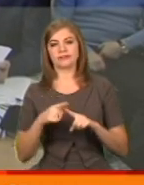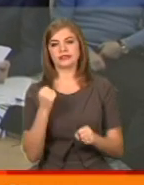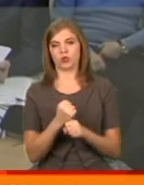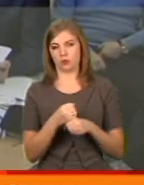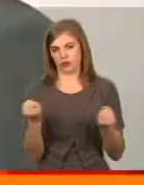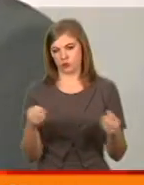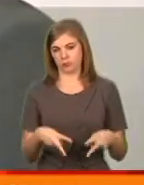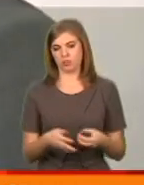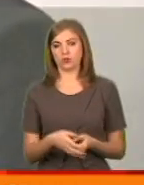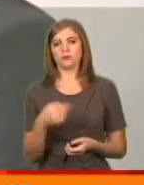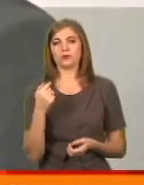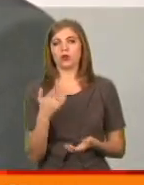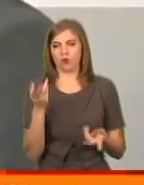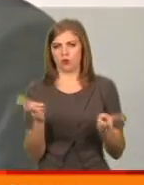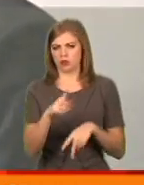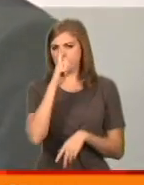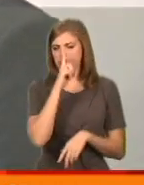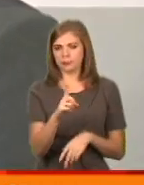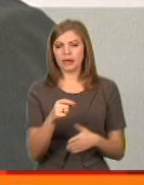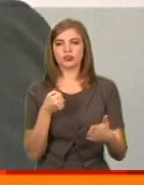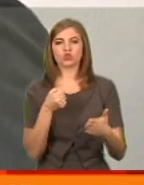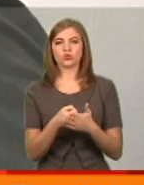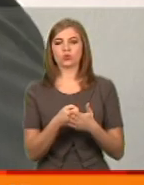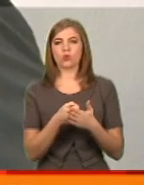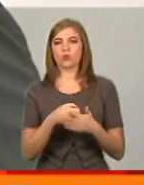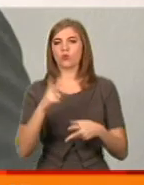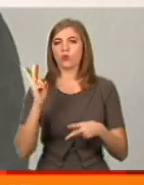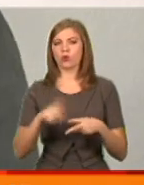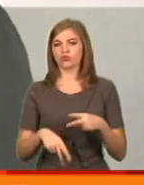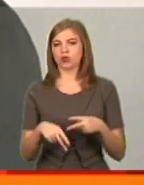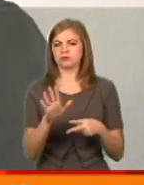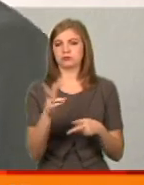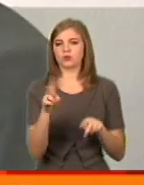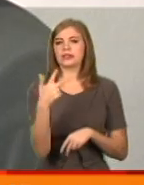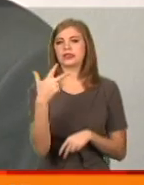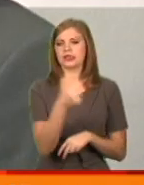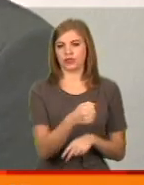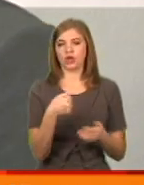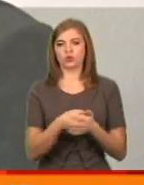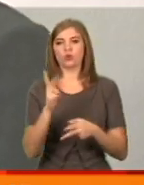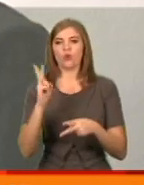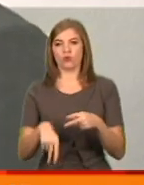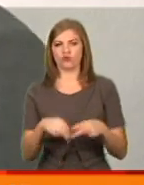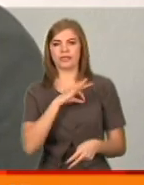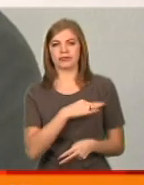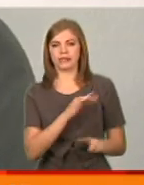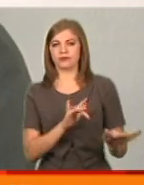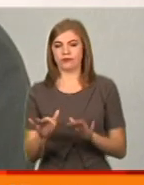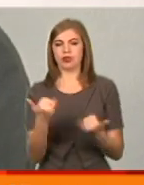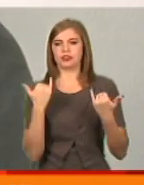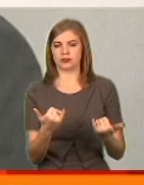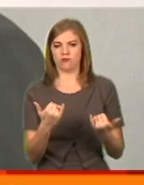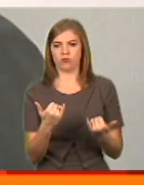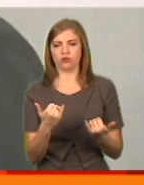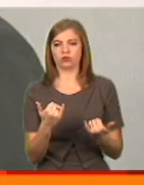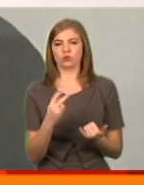роблять зумисне. Настався місяць до окончання, навіть 3 тижні до окончання слідчих дій. І зараз, як